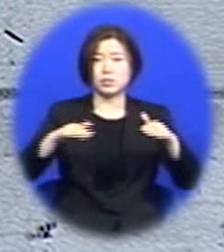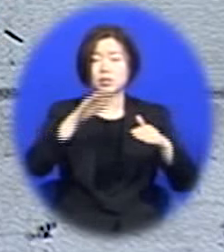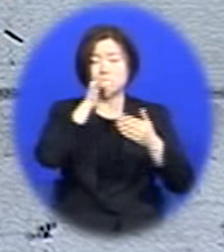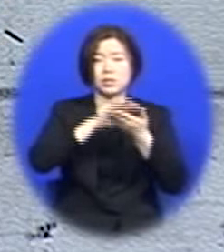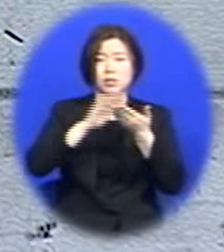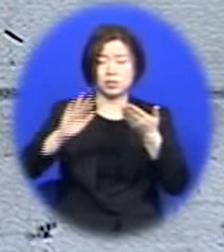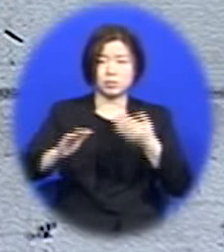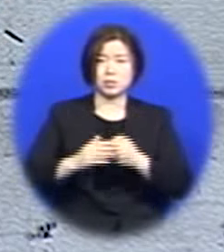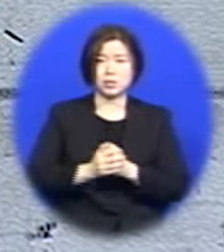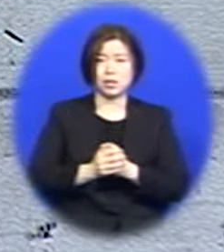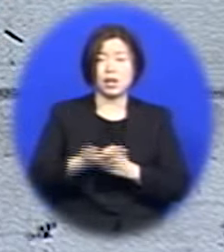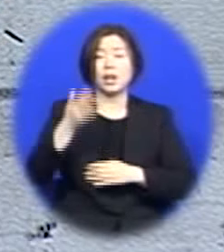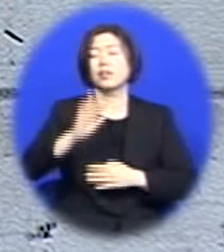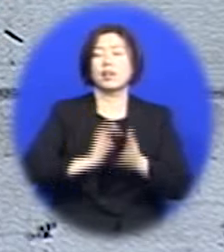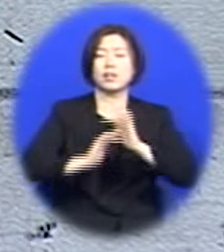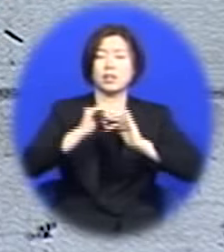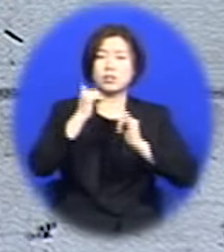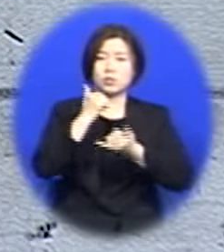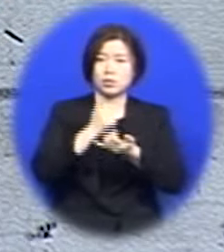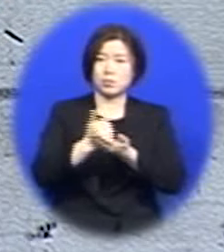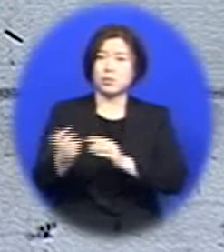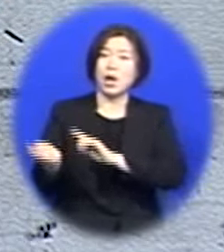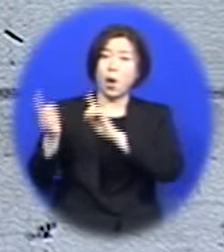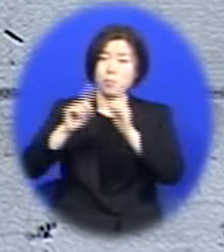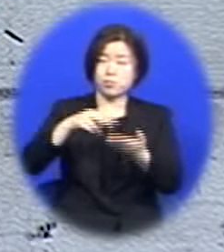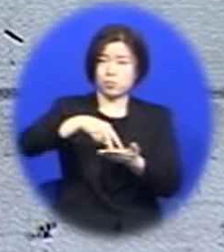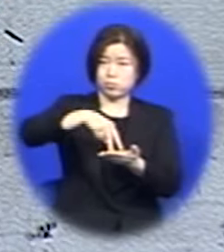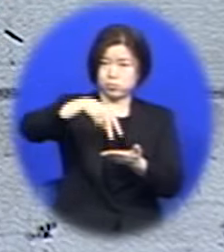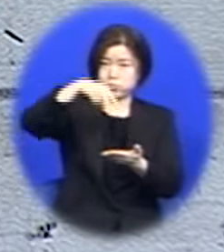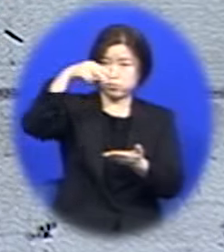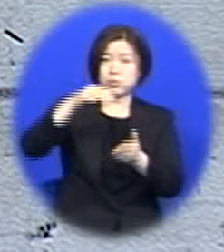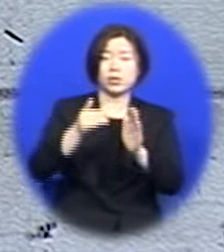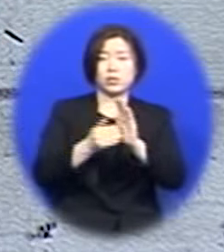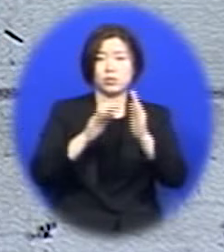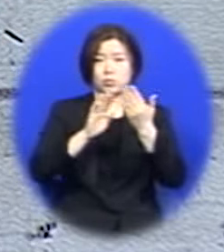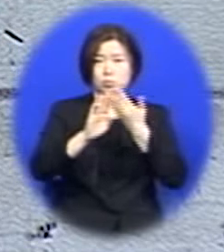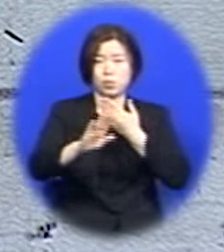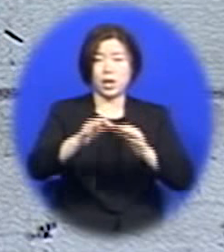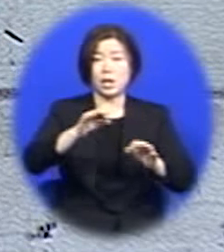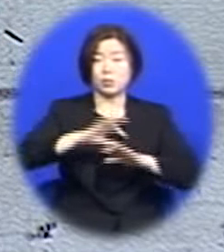그런데 예수님이 부활 승천하시고 놀라운 일이 벌어졌습니다.